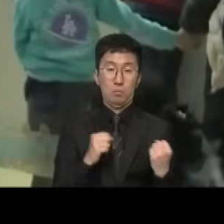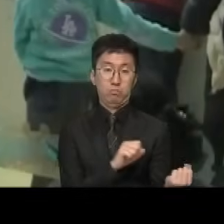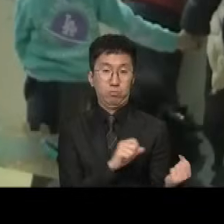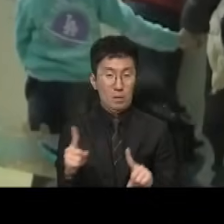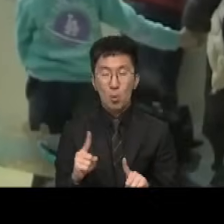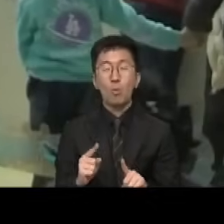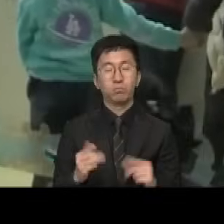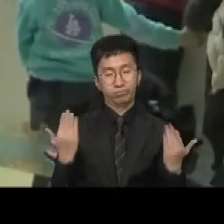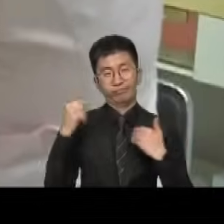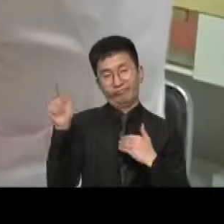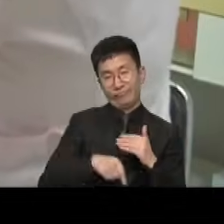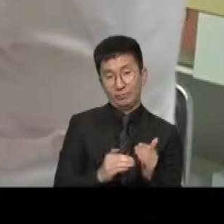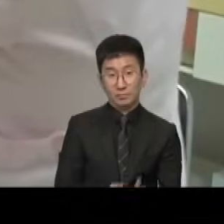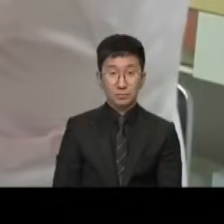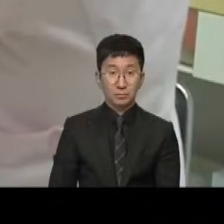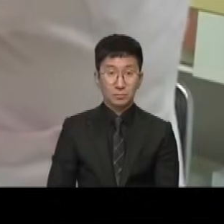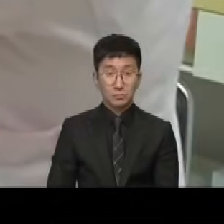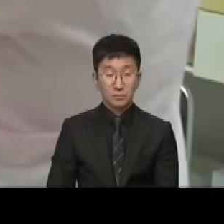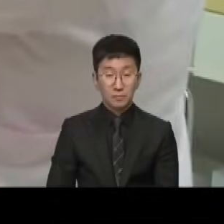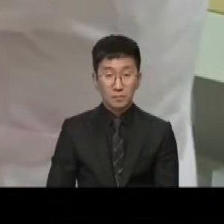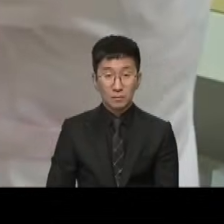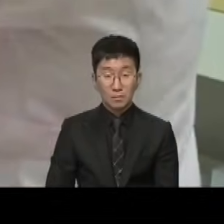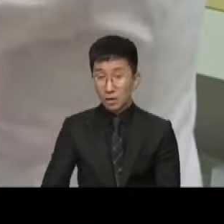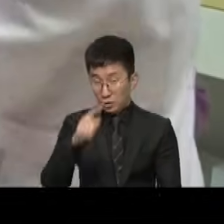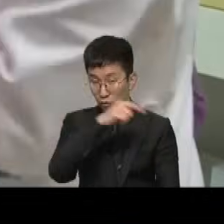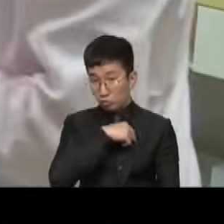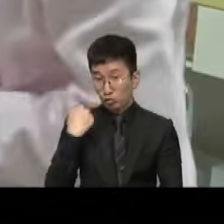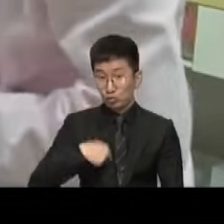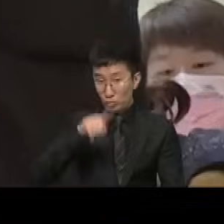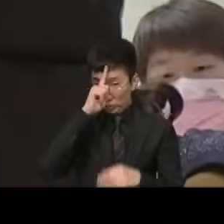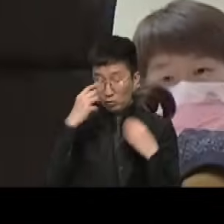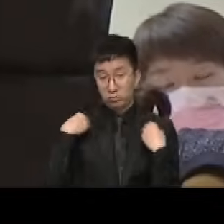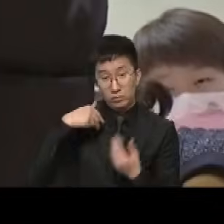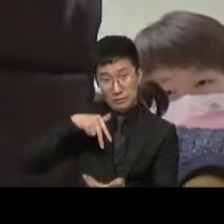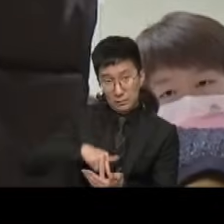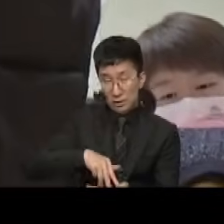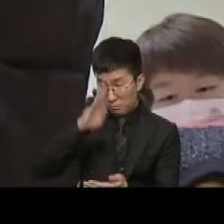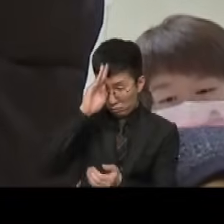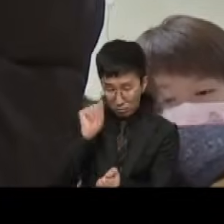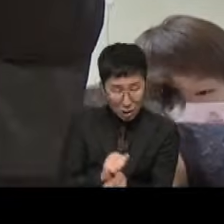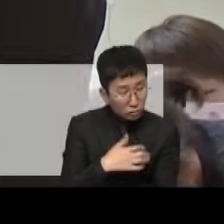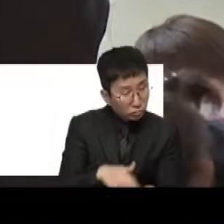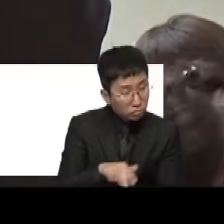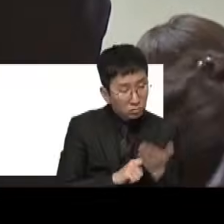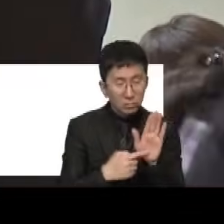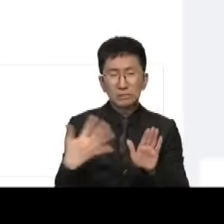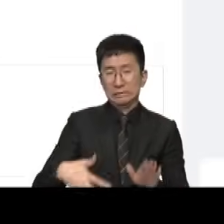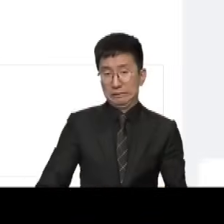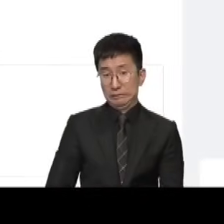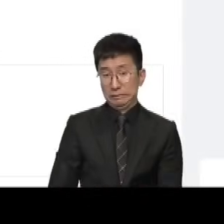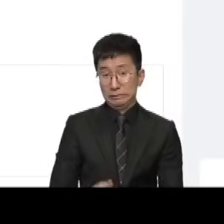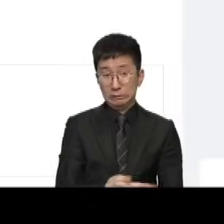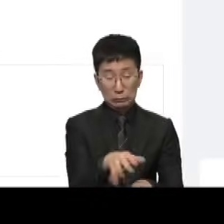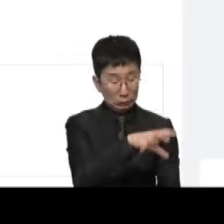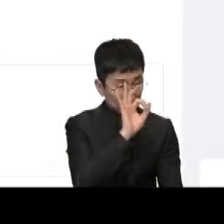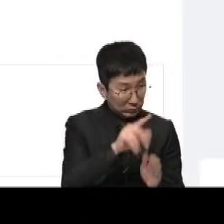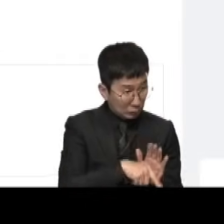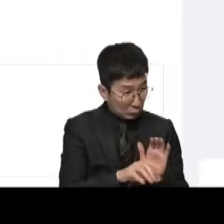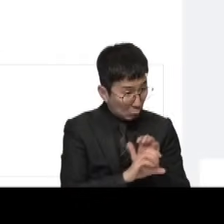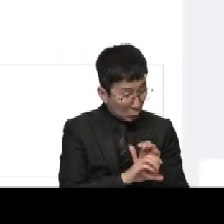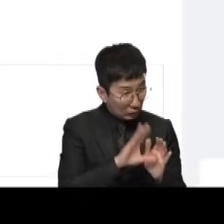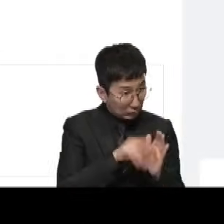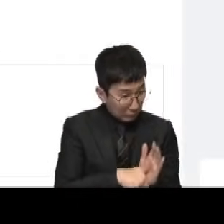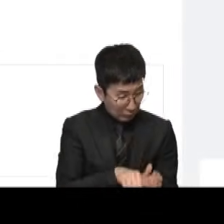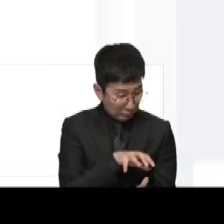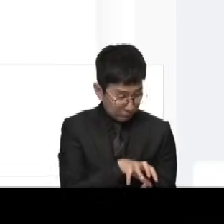중국 보건당국이 정확한 호흡기 환자 통계를 발표하지 않고 있는 가운데 일부 도시에서 코로나 때 이동